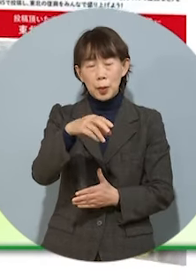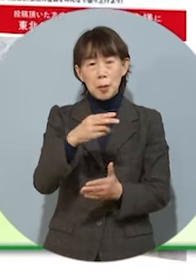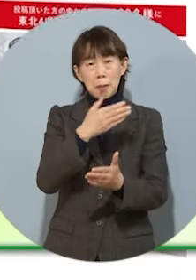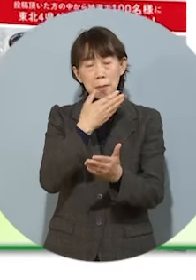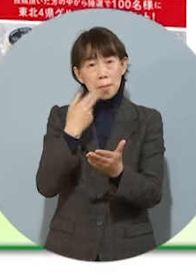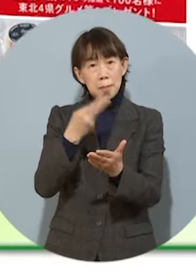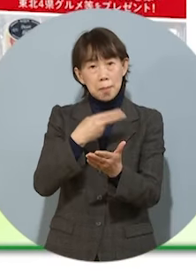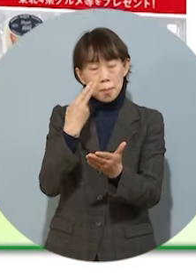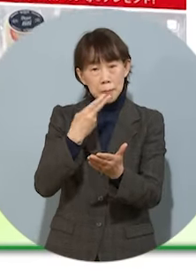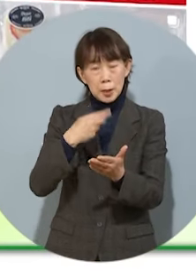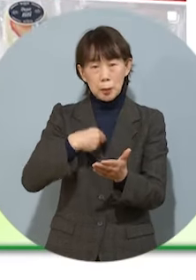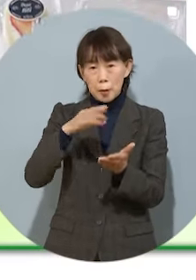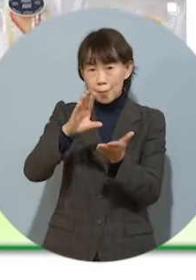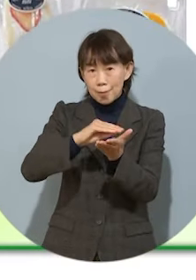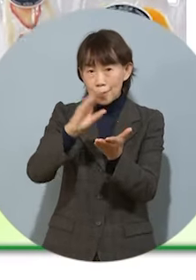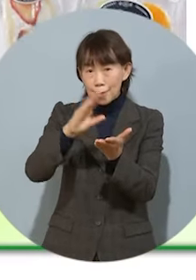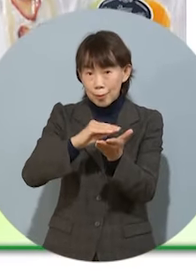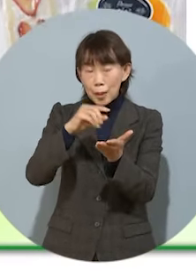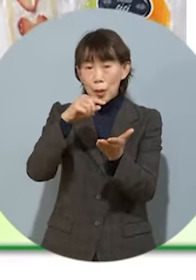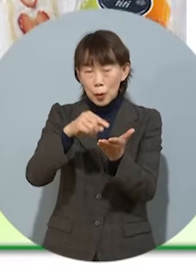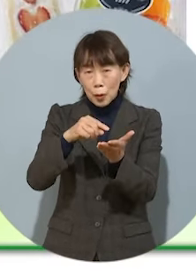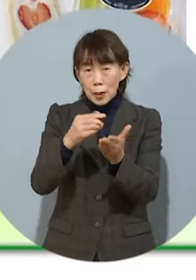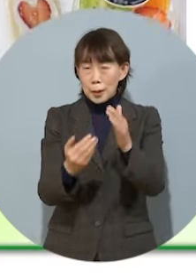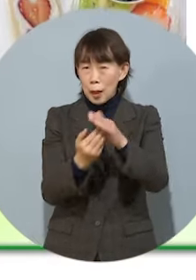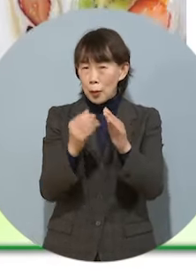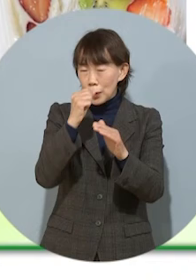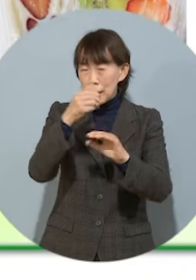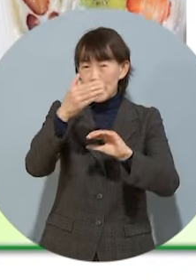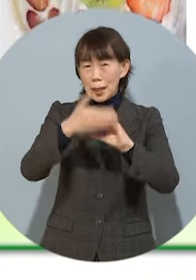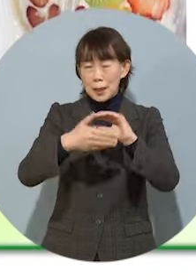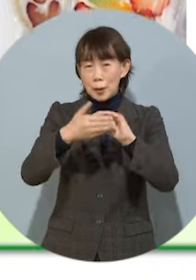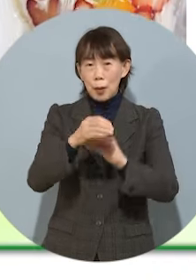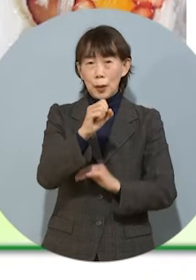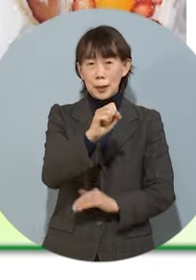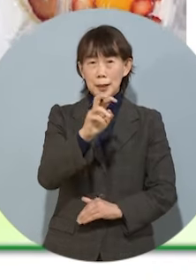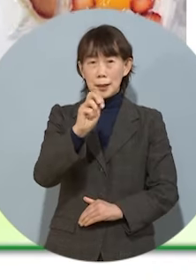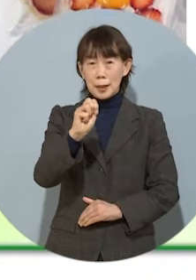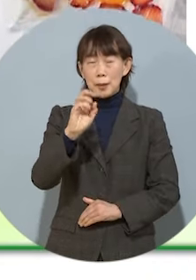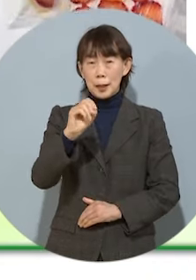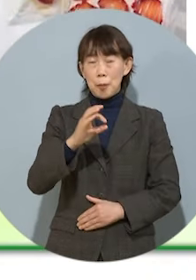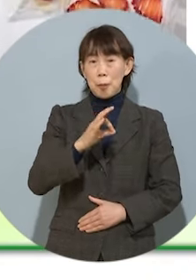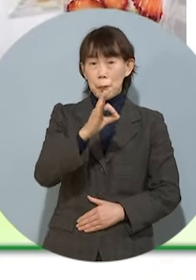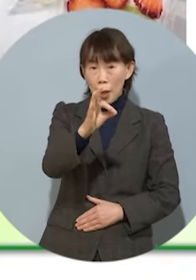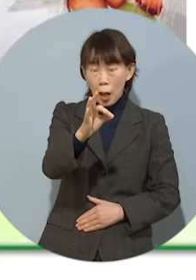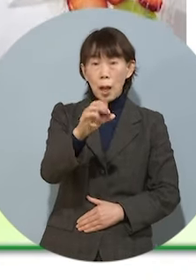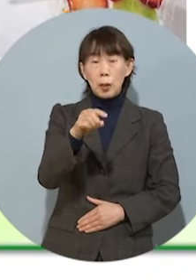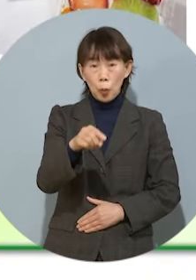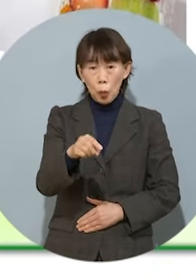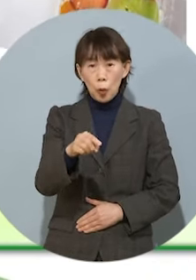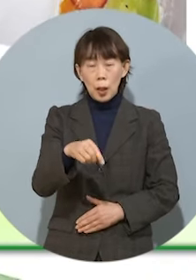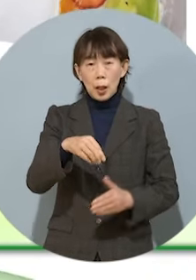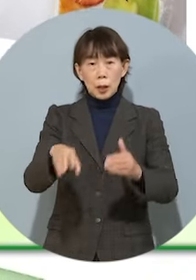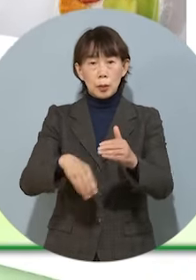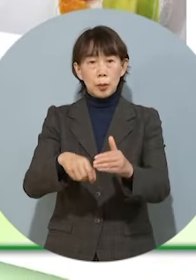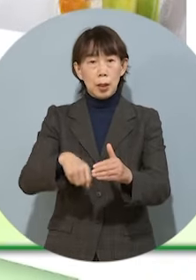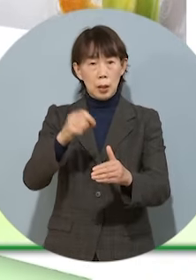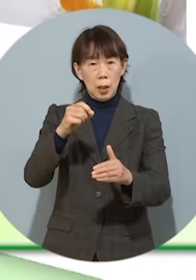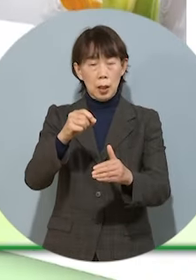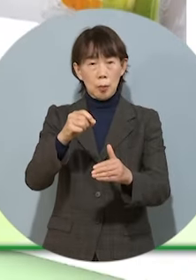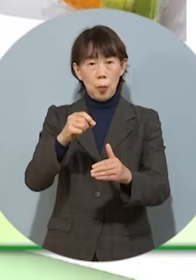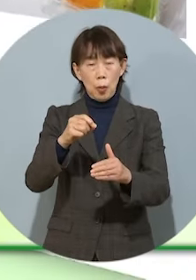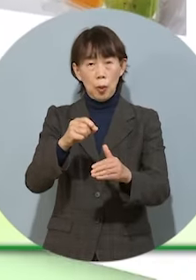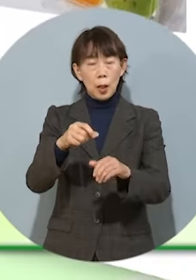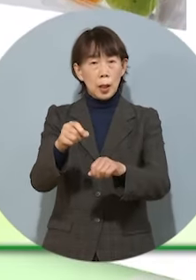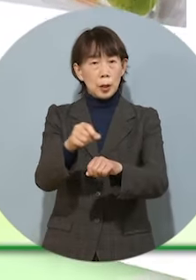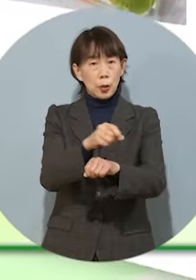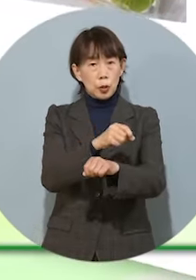など自身で撮影したとっておきの写真を SNS に投稿すると抽選で東北4